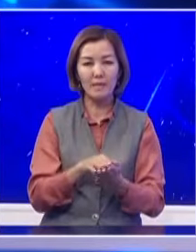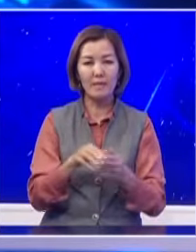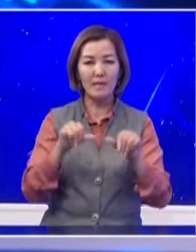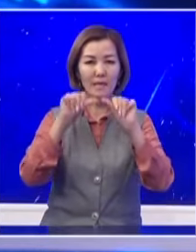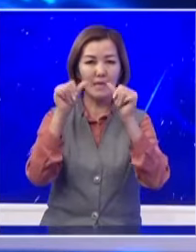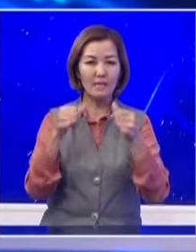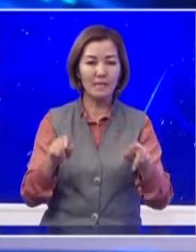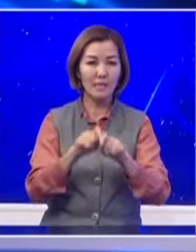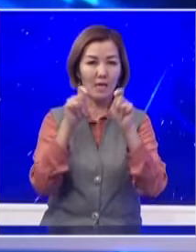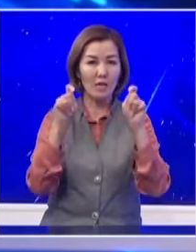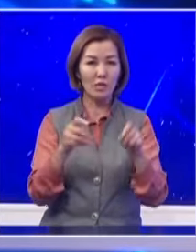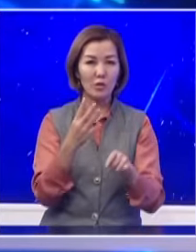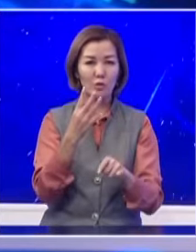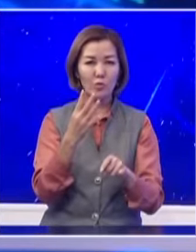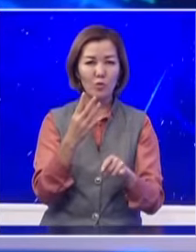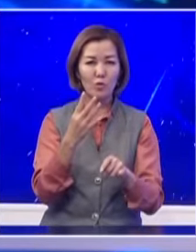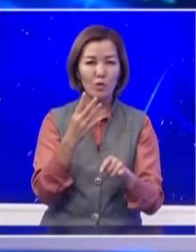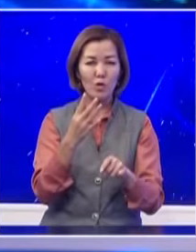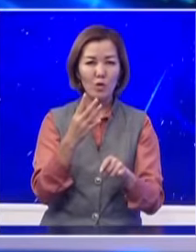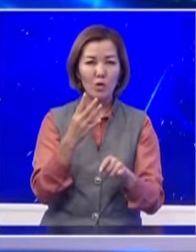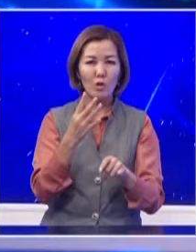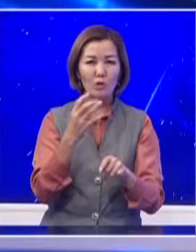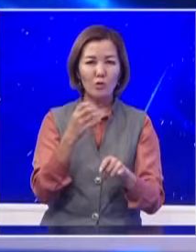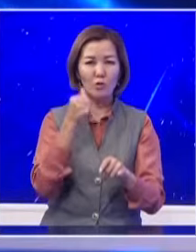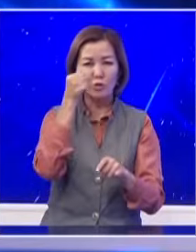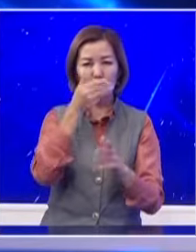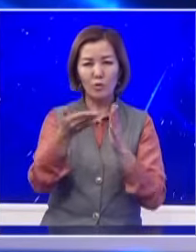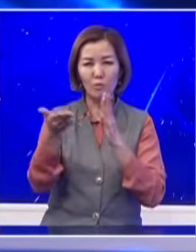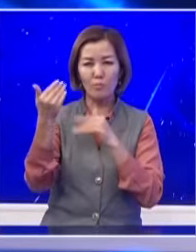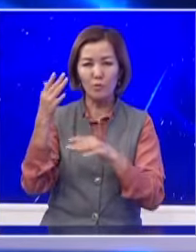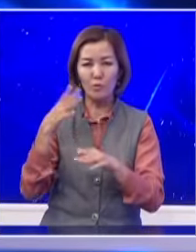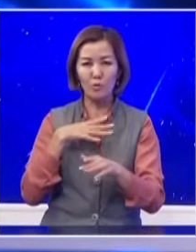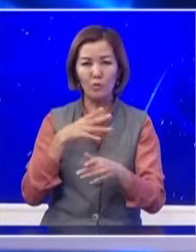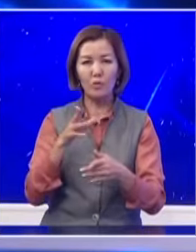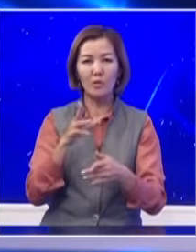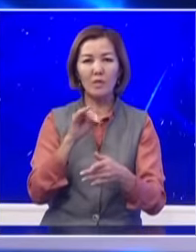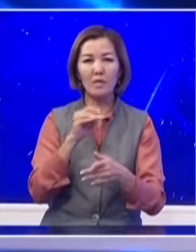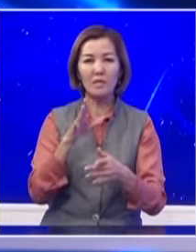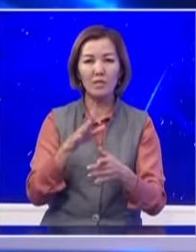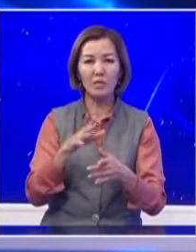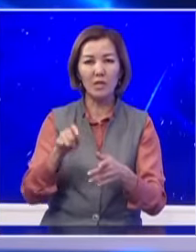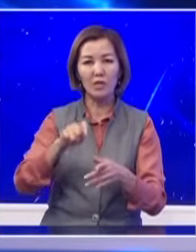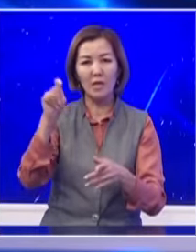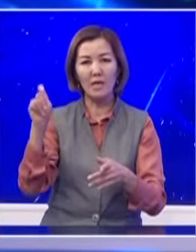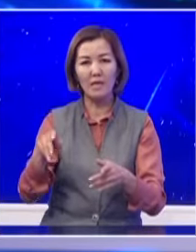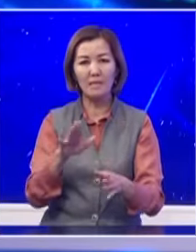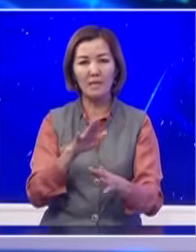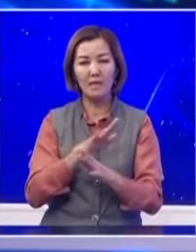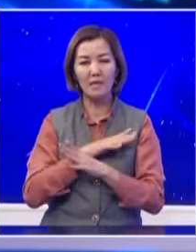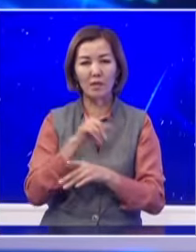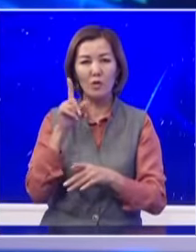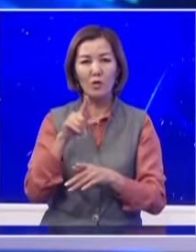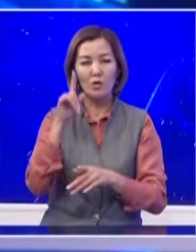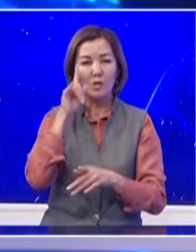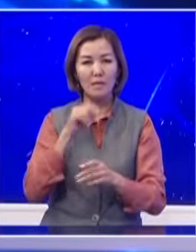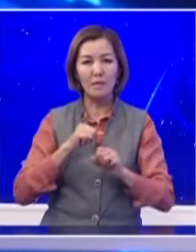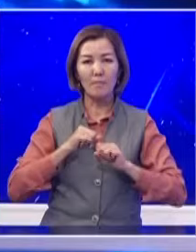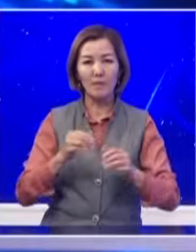Ол осыдан 4 ғасыр бұрын жоңғар басқыншыларына қарсы өткен Қызылжар шайқасында қаза тапқан 100 қазақ батырына арналып